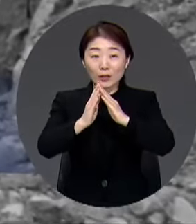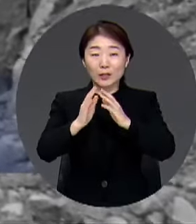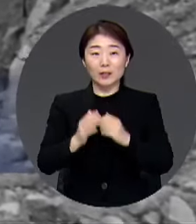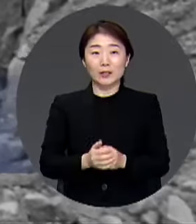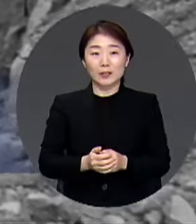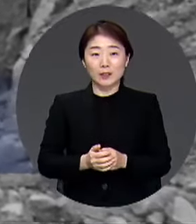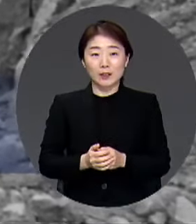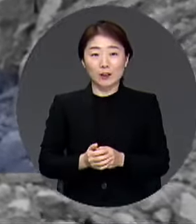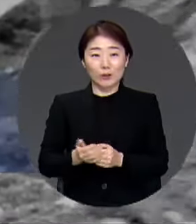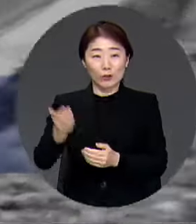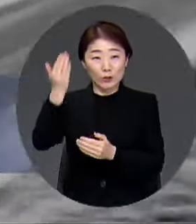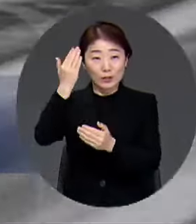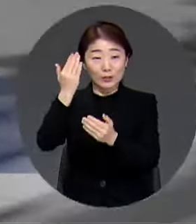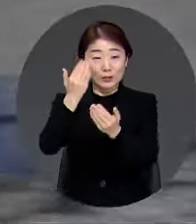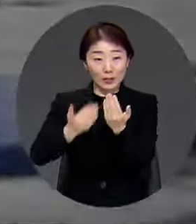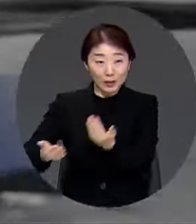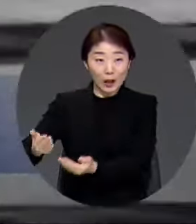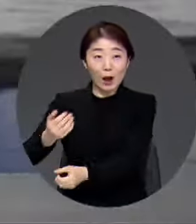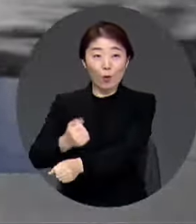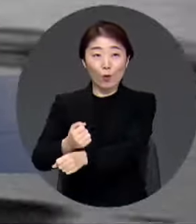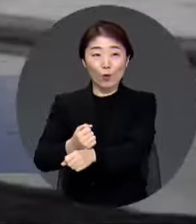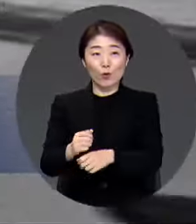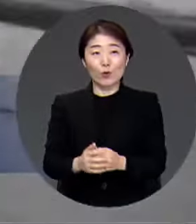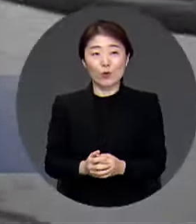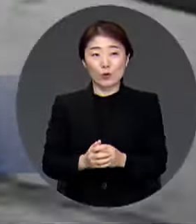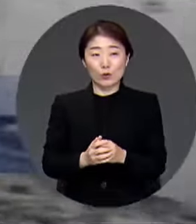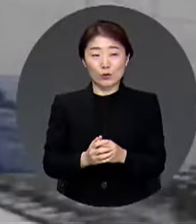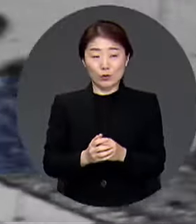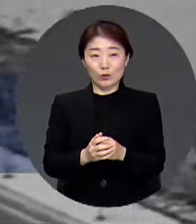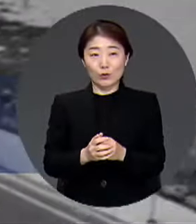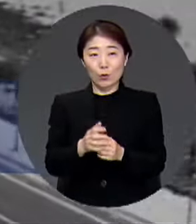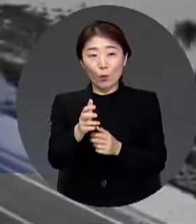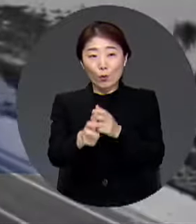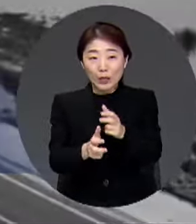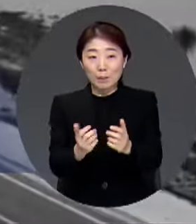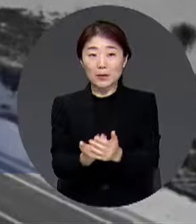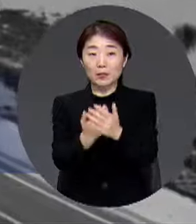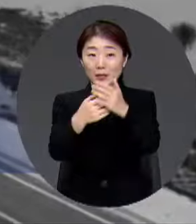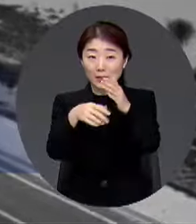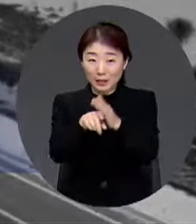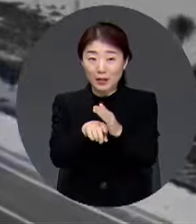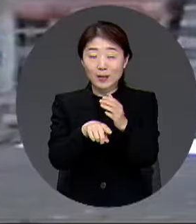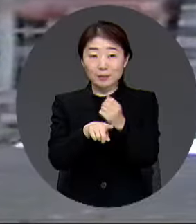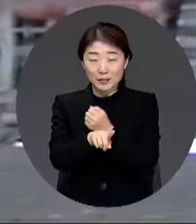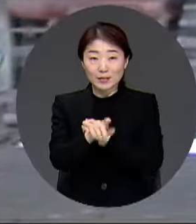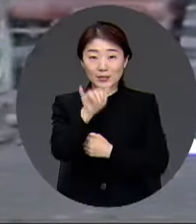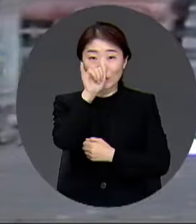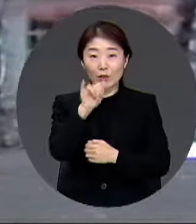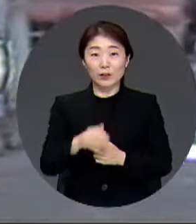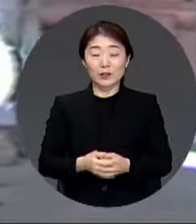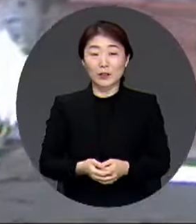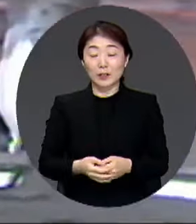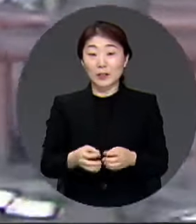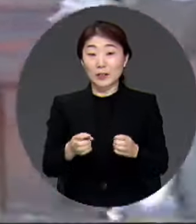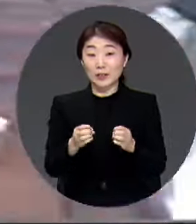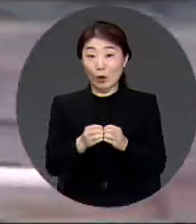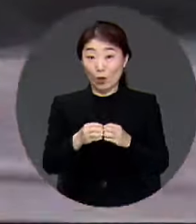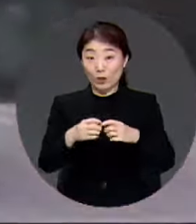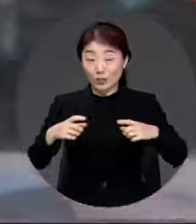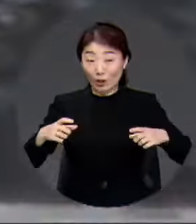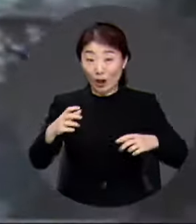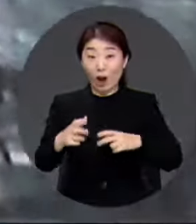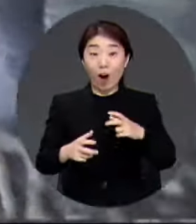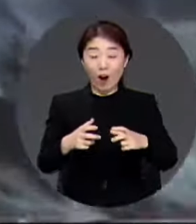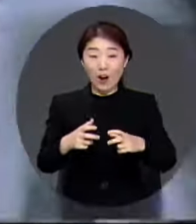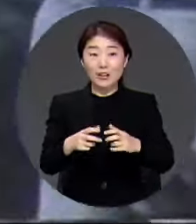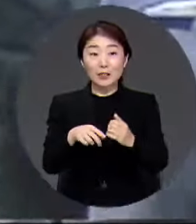되살리고 국력의 상징인 중화학공업을 발전시킨다는 면에서 뜻깊은 일이라고 말했습니다. 창원 국가산단의